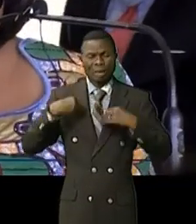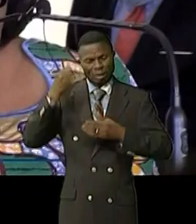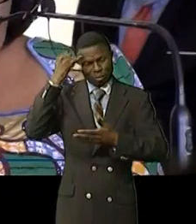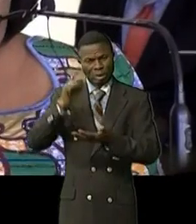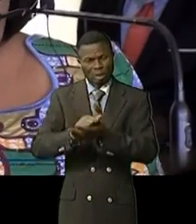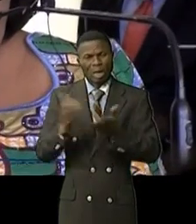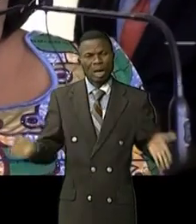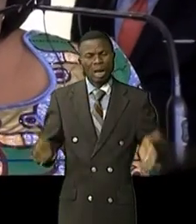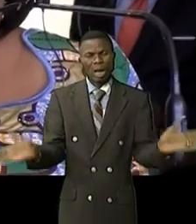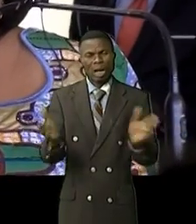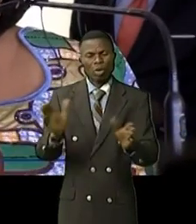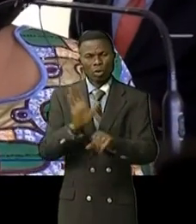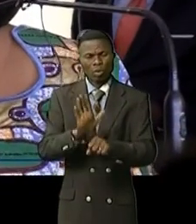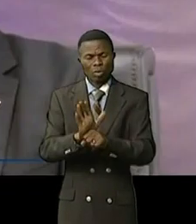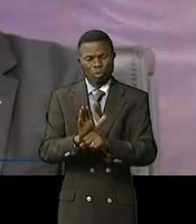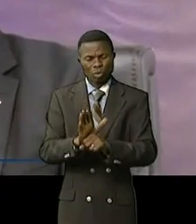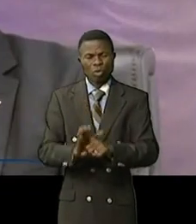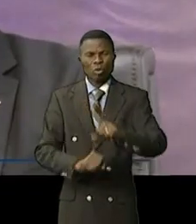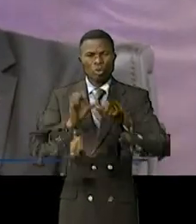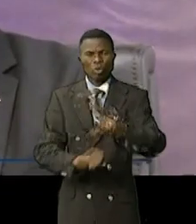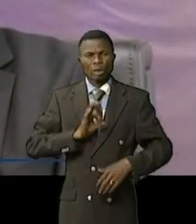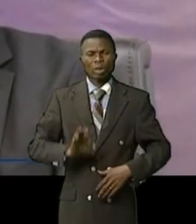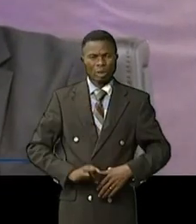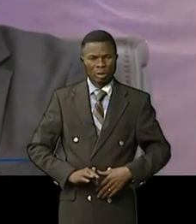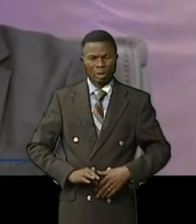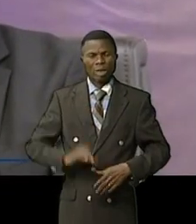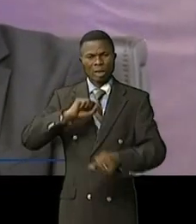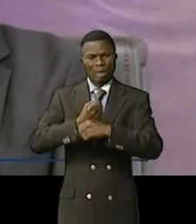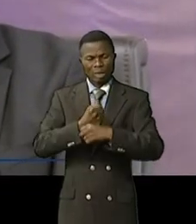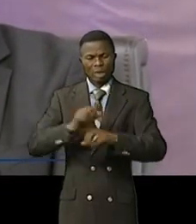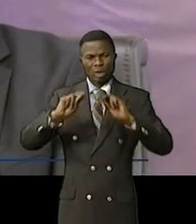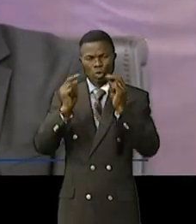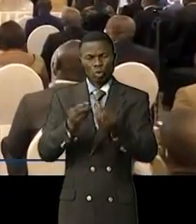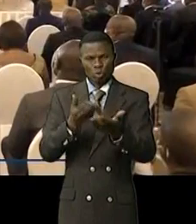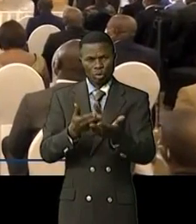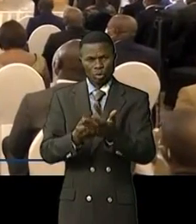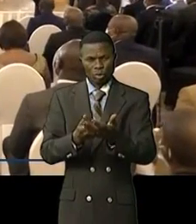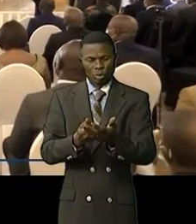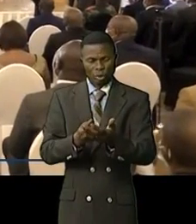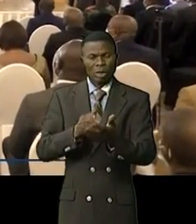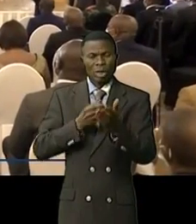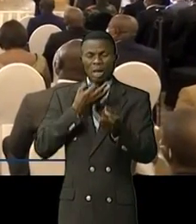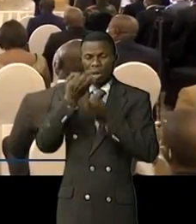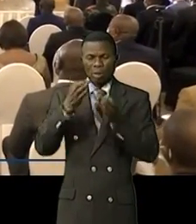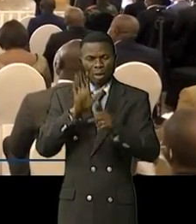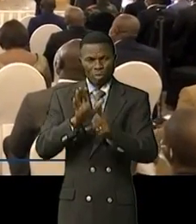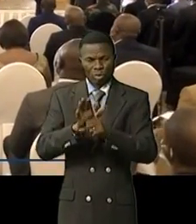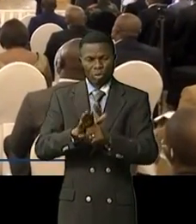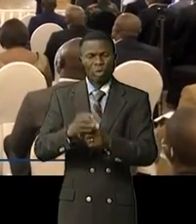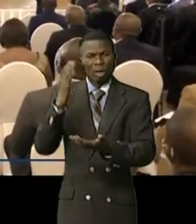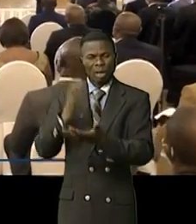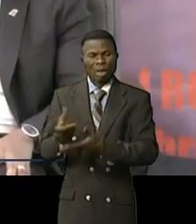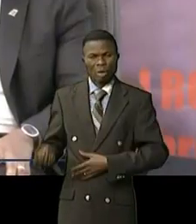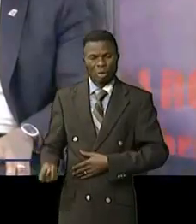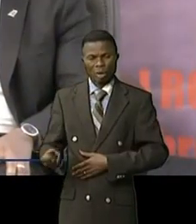salué les parrainages du chef de l'État des 16 États généraux, assis appelés à tourner la page définitive de la corruption